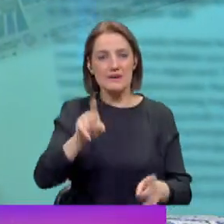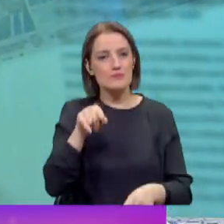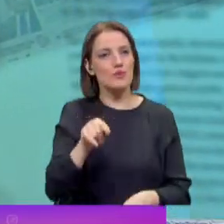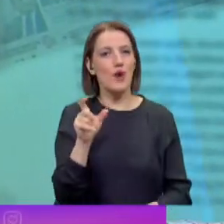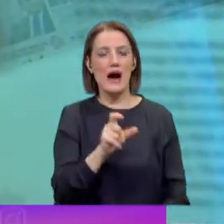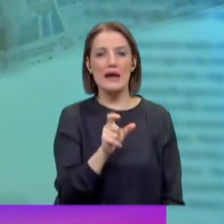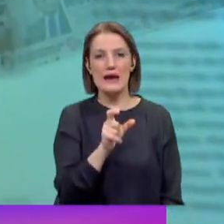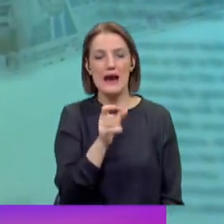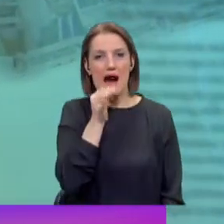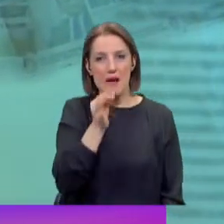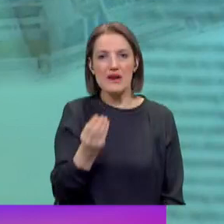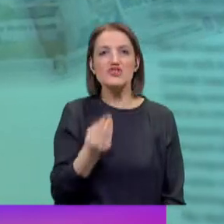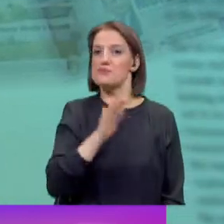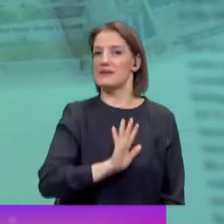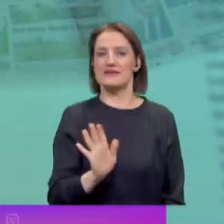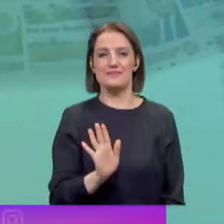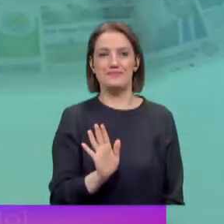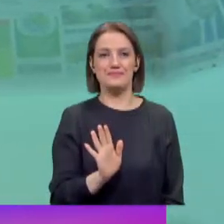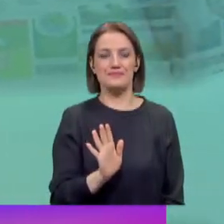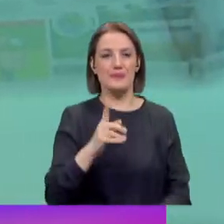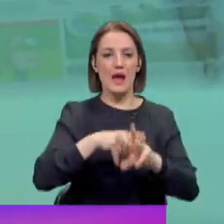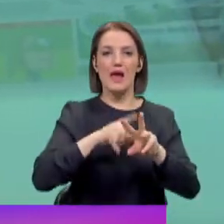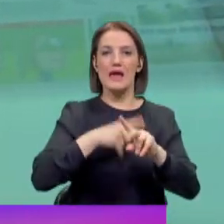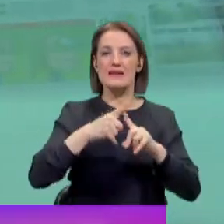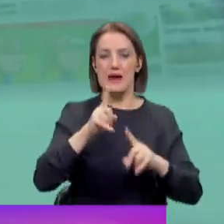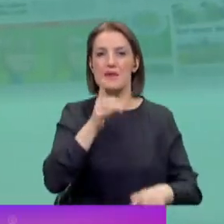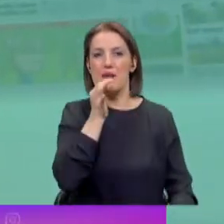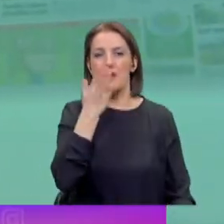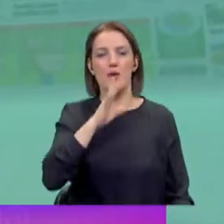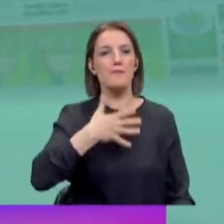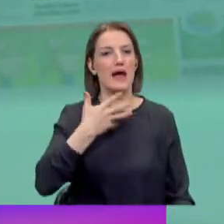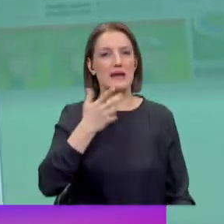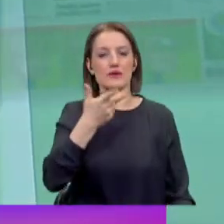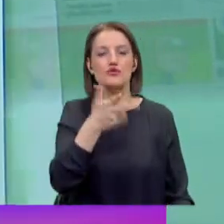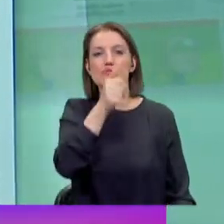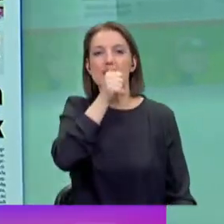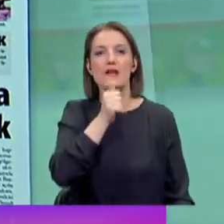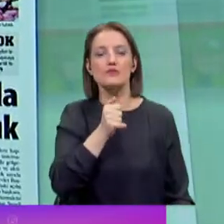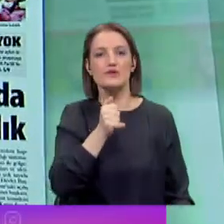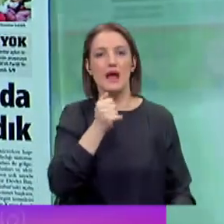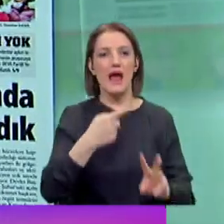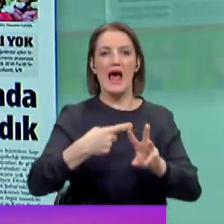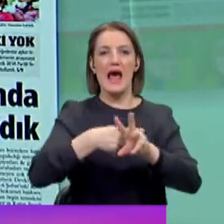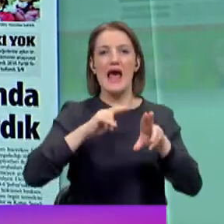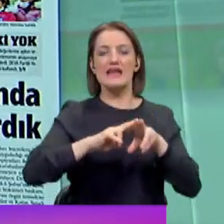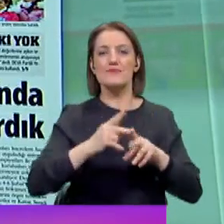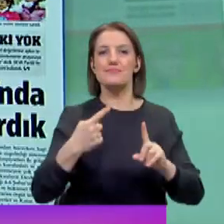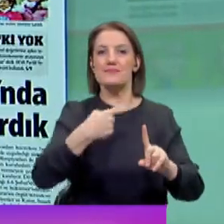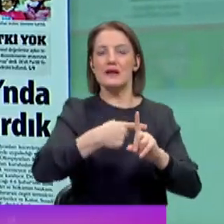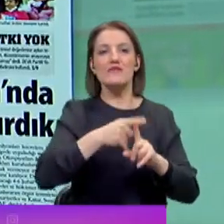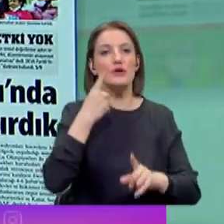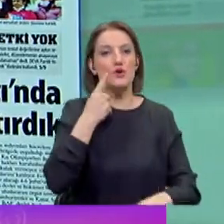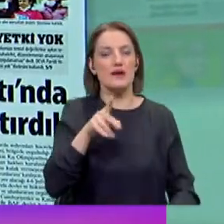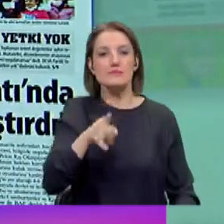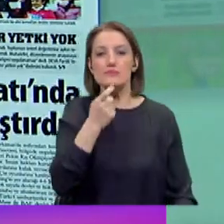haberde çıkmadı Evet eden bir haber yok ve hani merak ediyorsanız 3600 ek gösterge ile ilgili ile konuşuldu bu ay ve